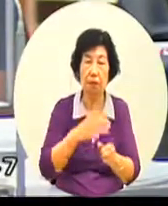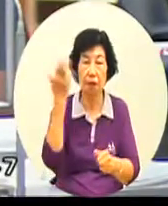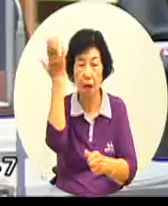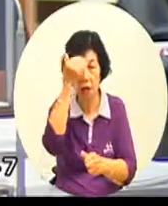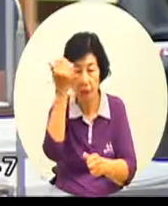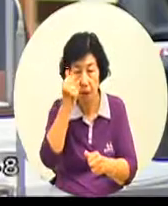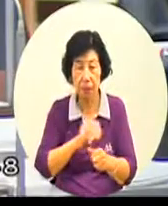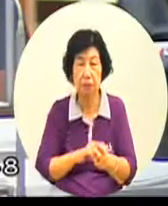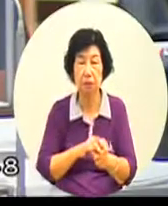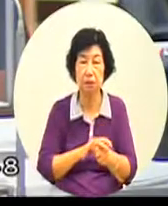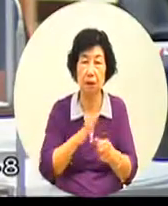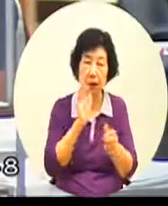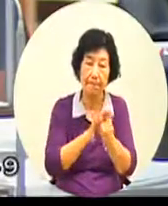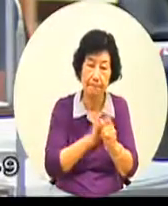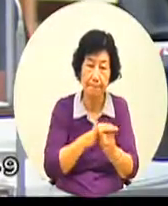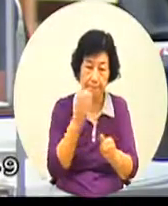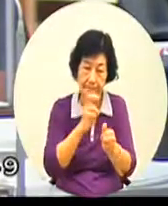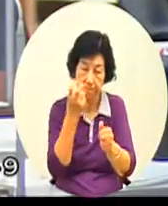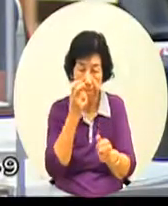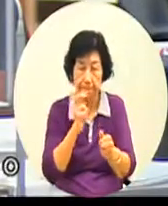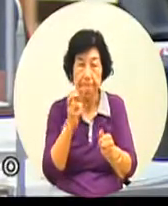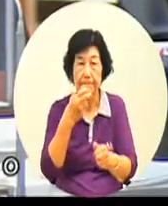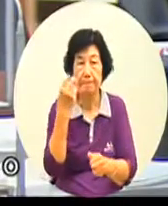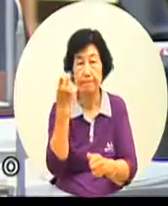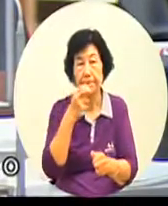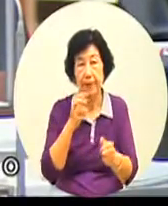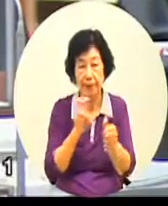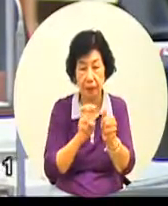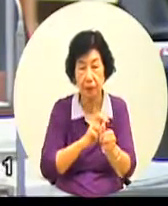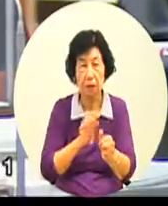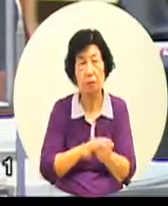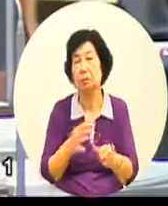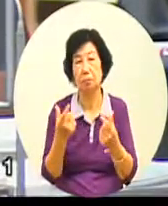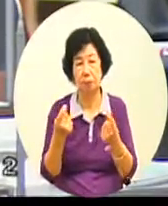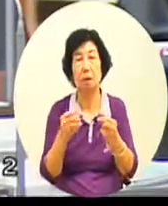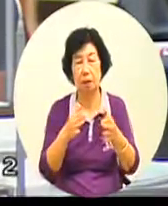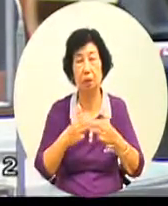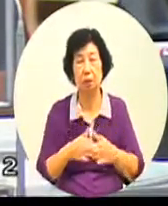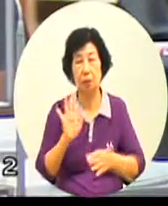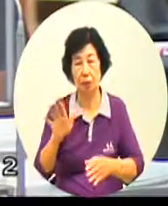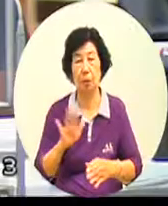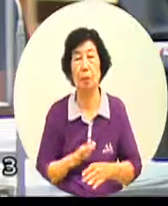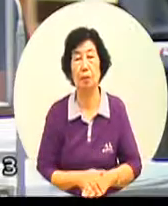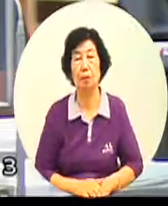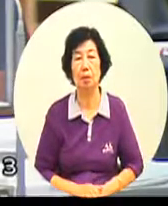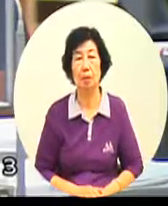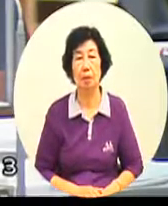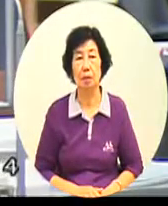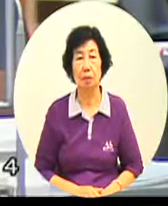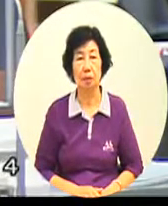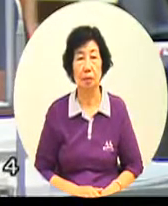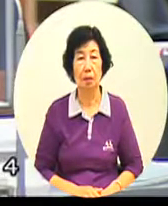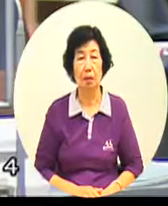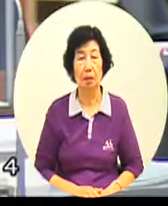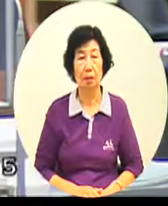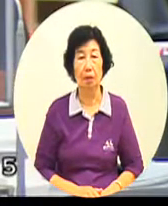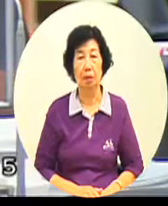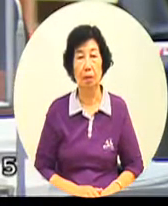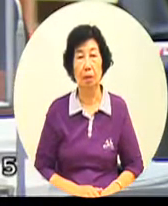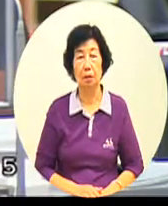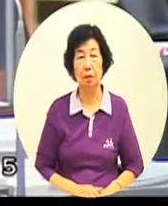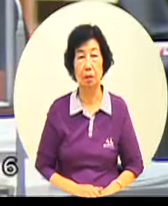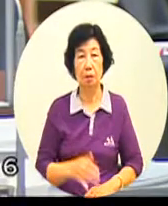出这一个更好的一个构想、跟局长共同来讨论这样子、这个就是